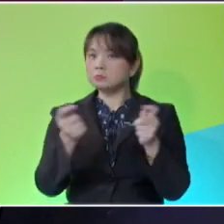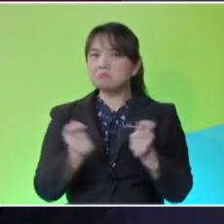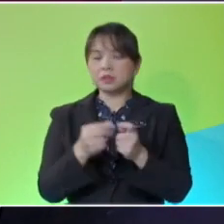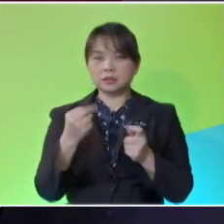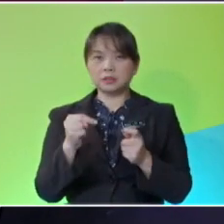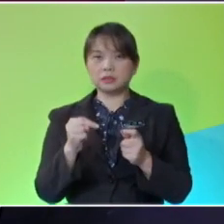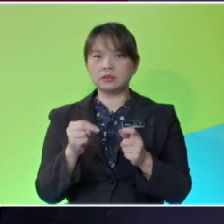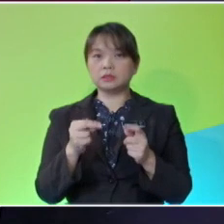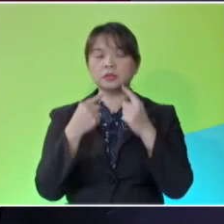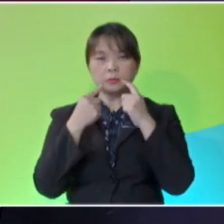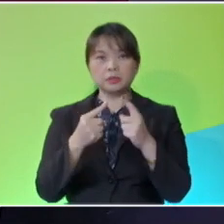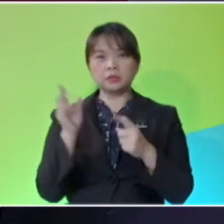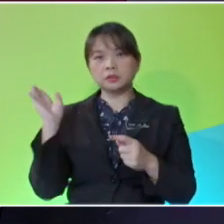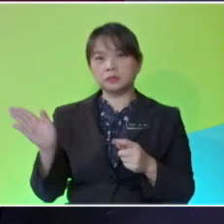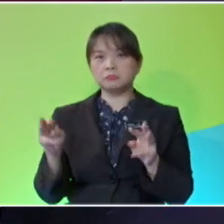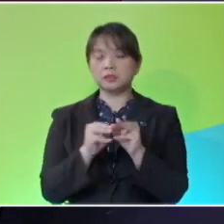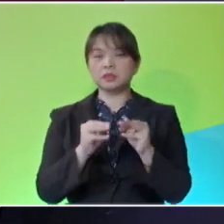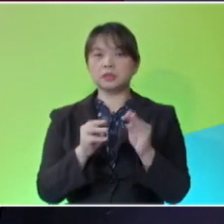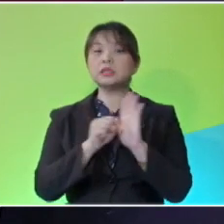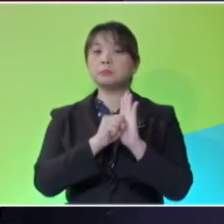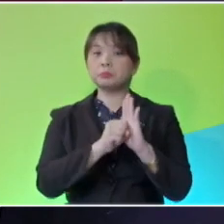bertepatannya simbol titik